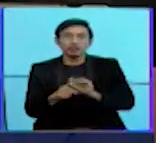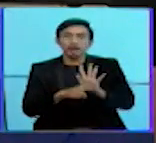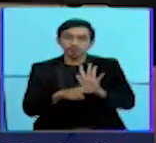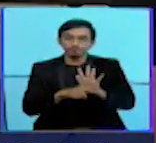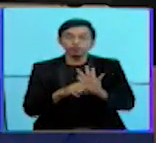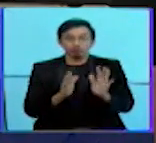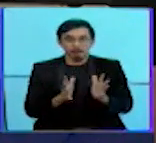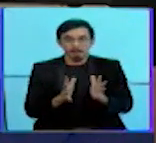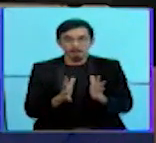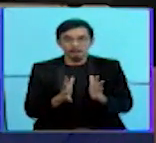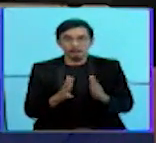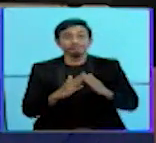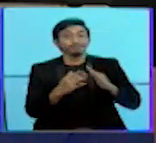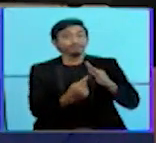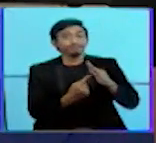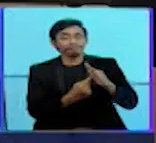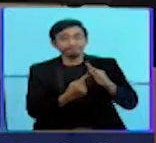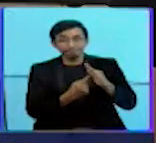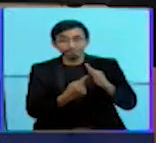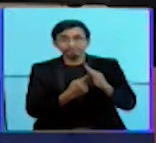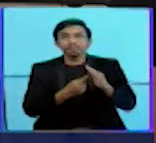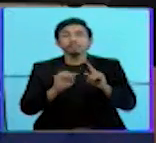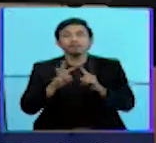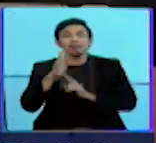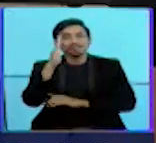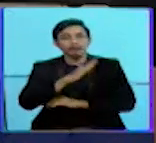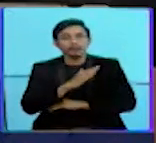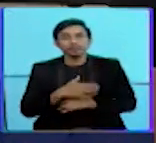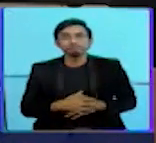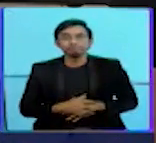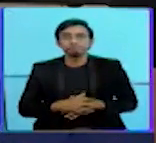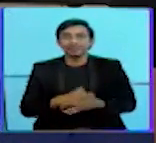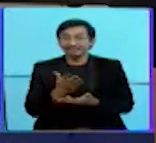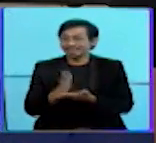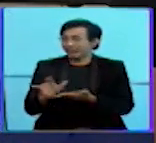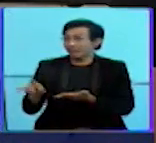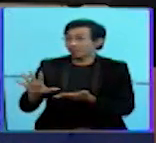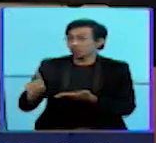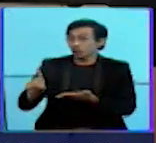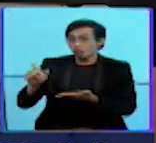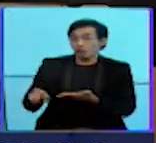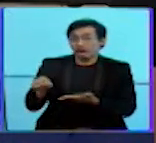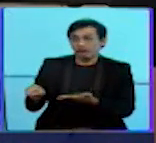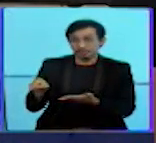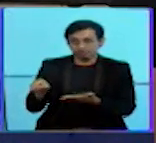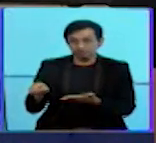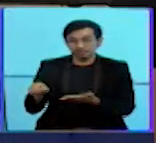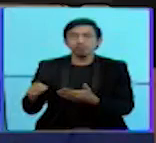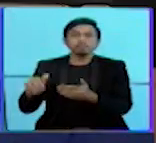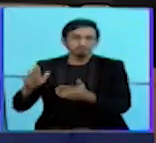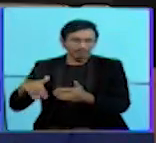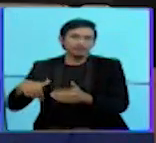isolasi Mandiri selama 14 hari sisanya 51 orang saat ini dalam proses